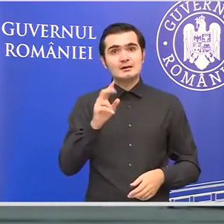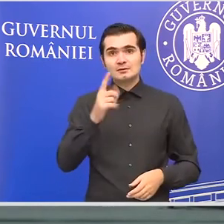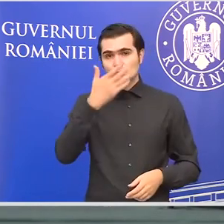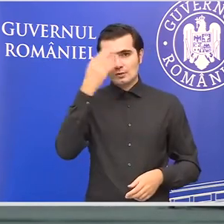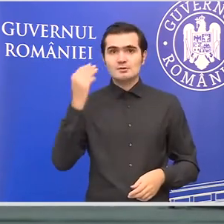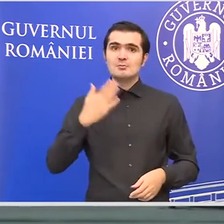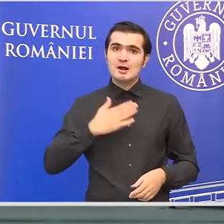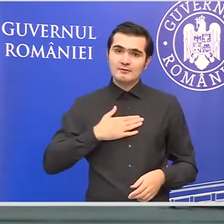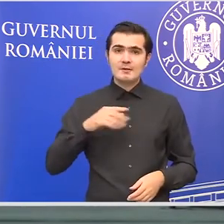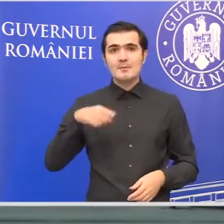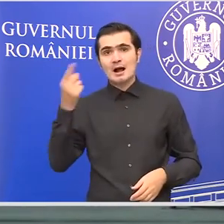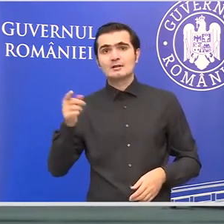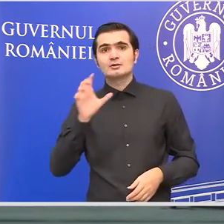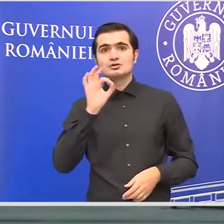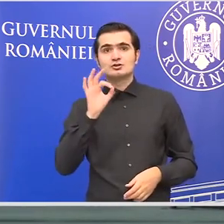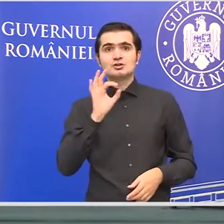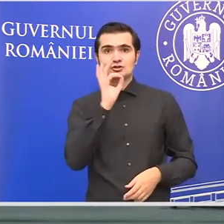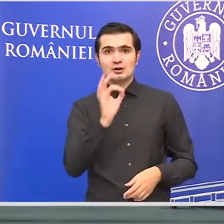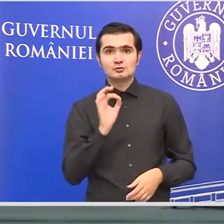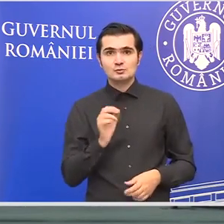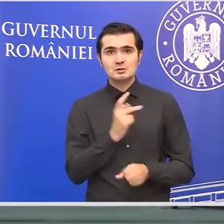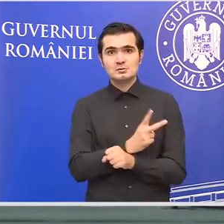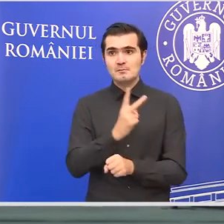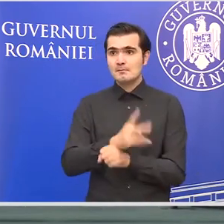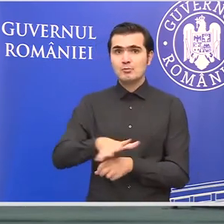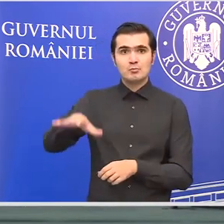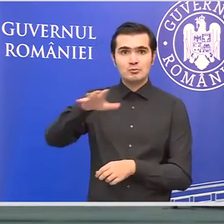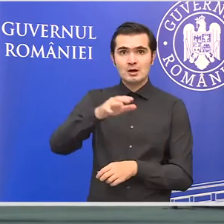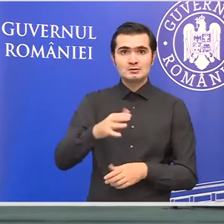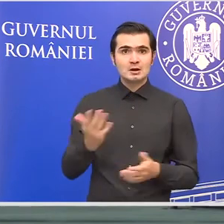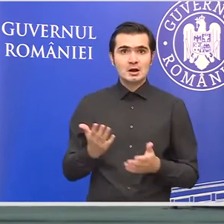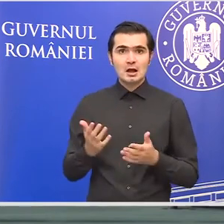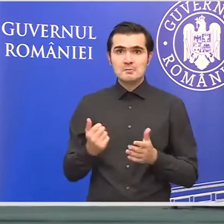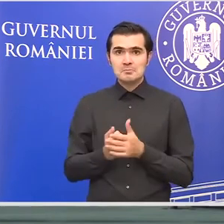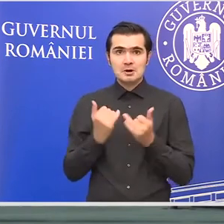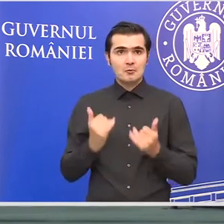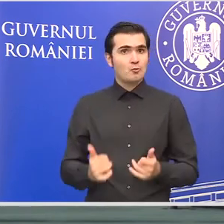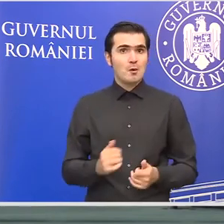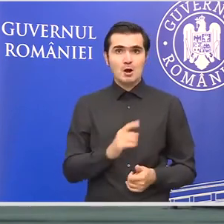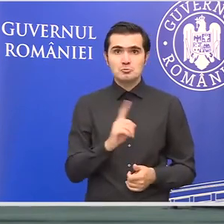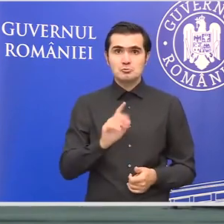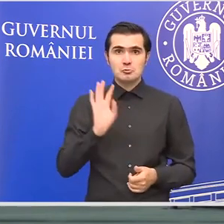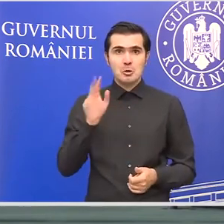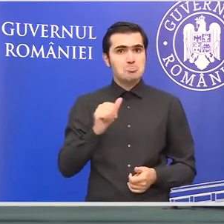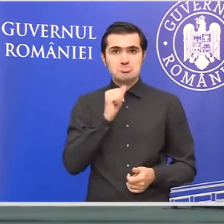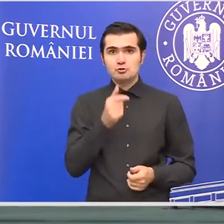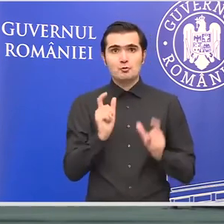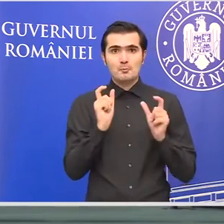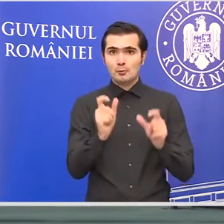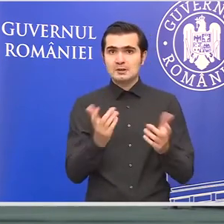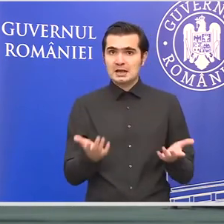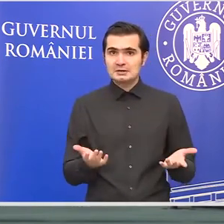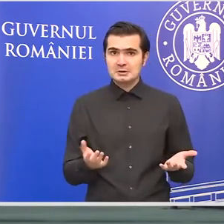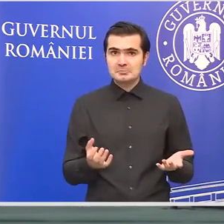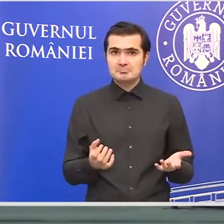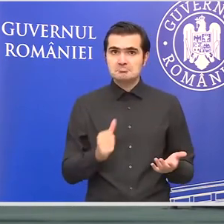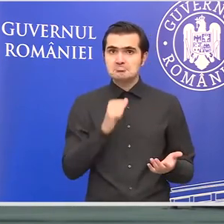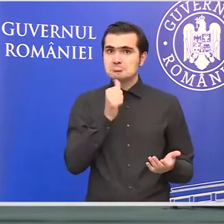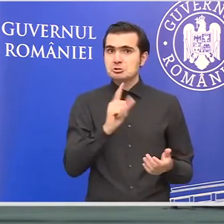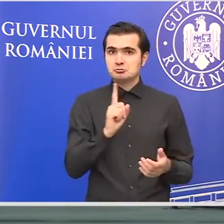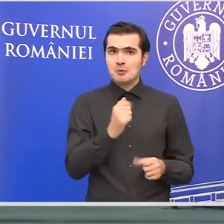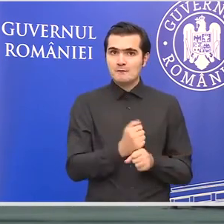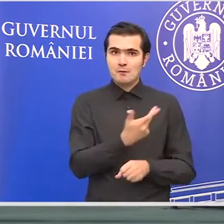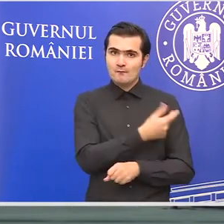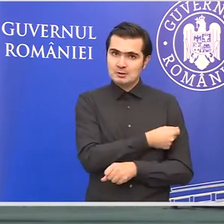50% din populație care sunt, în momentul de față, nu au niciun fel de imunitate, nici post-boală,